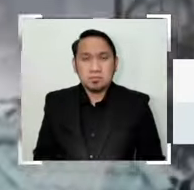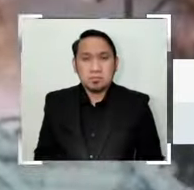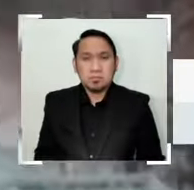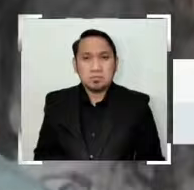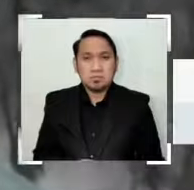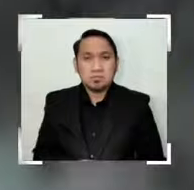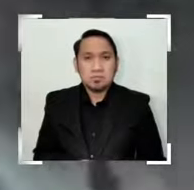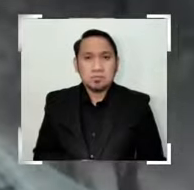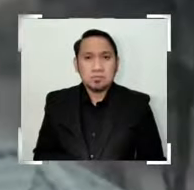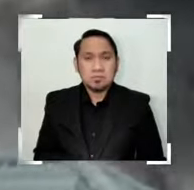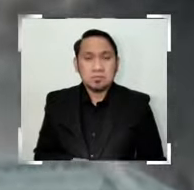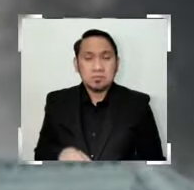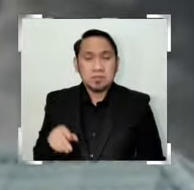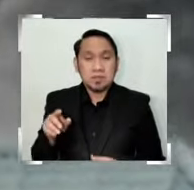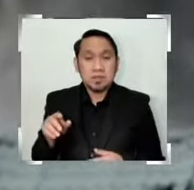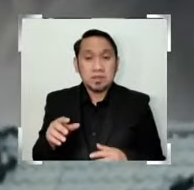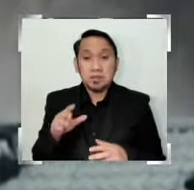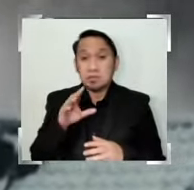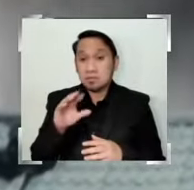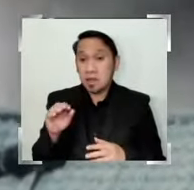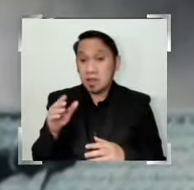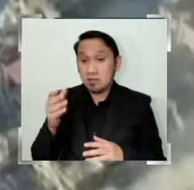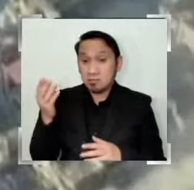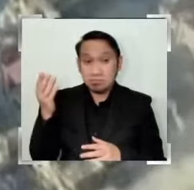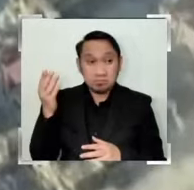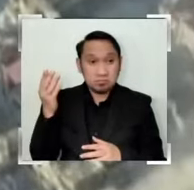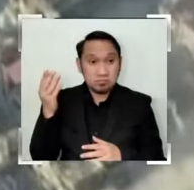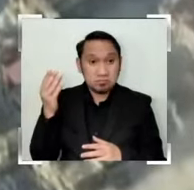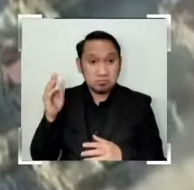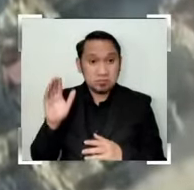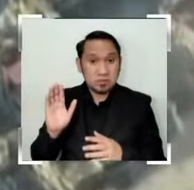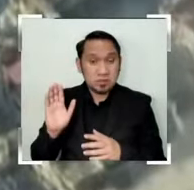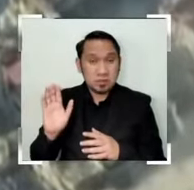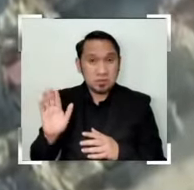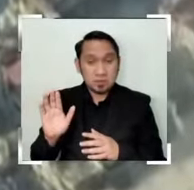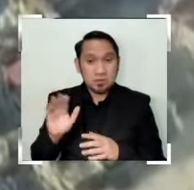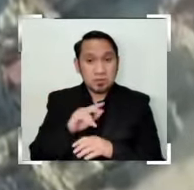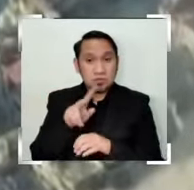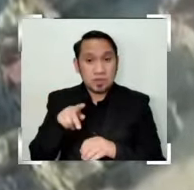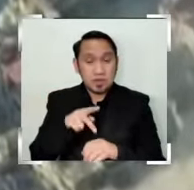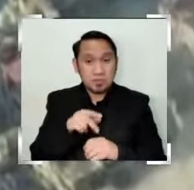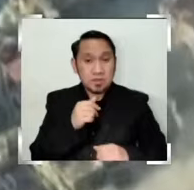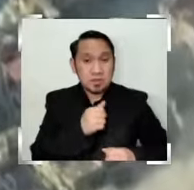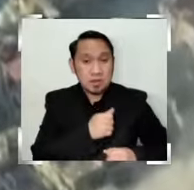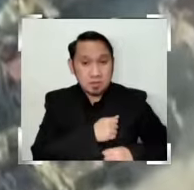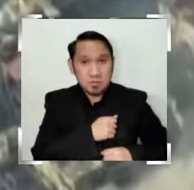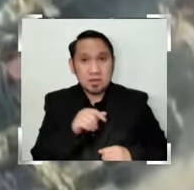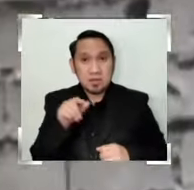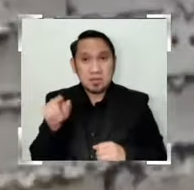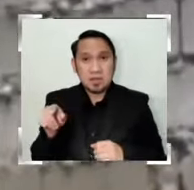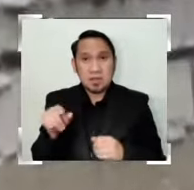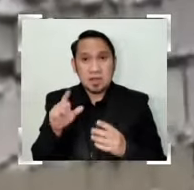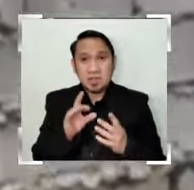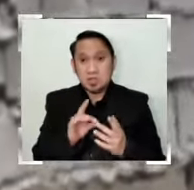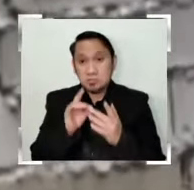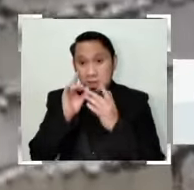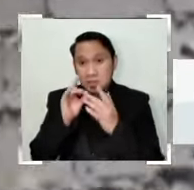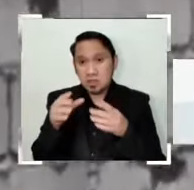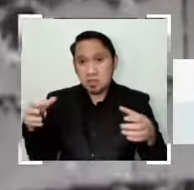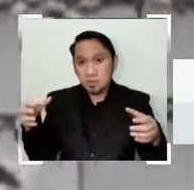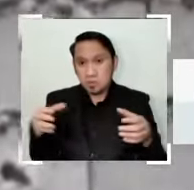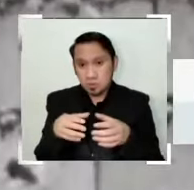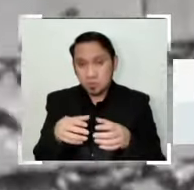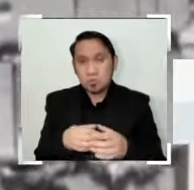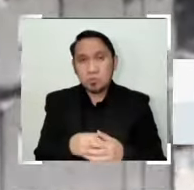Marawi. Ang dineploy roong light reaction unit ng Philippine Army ay itinuturing na elite force para talaga sa